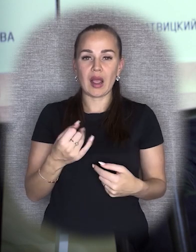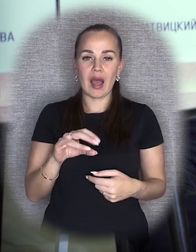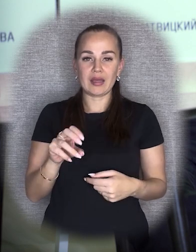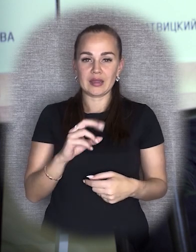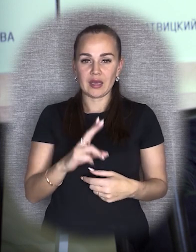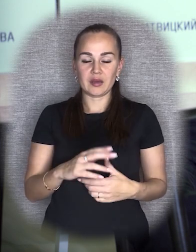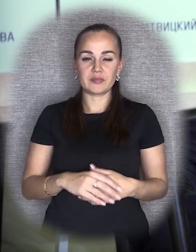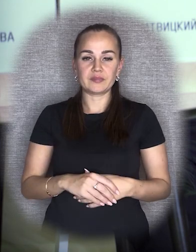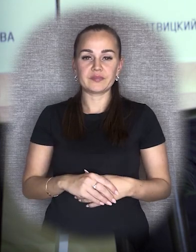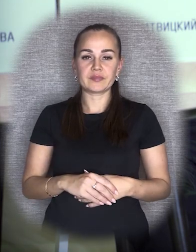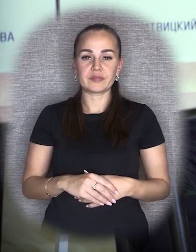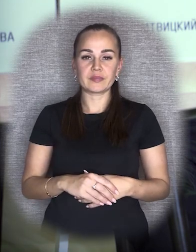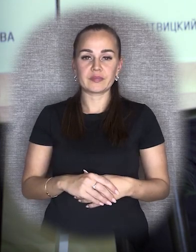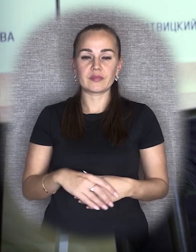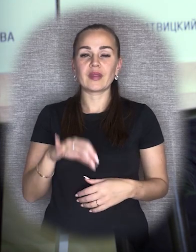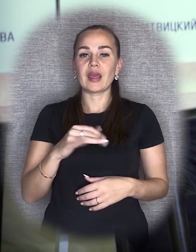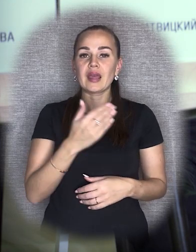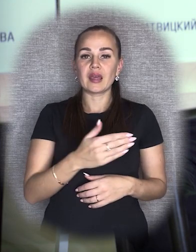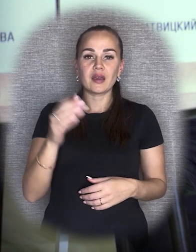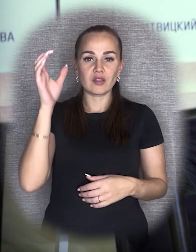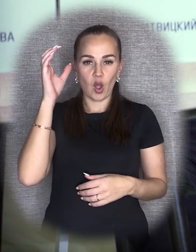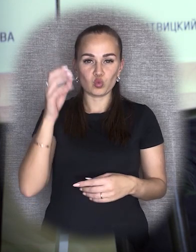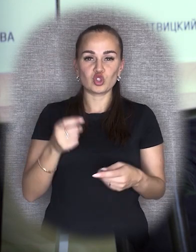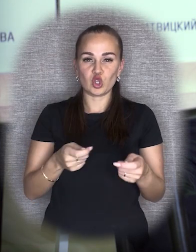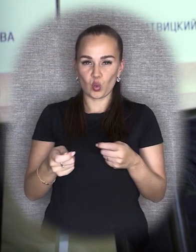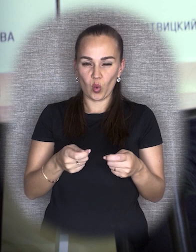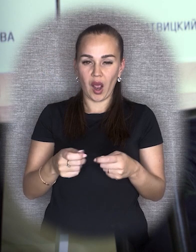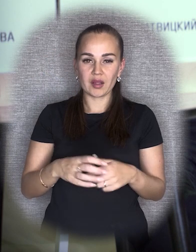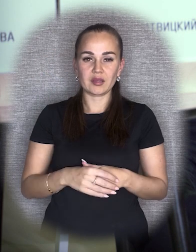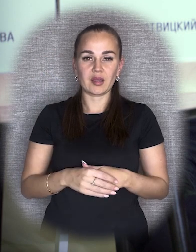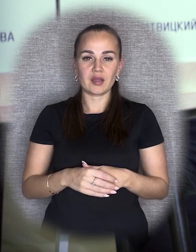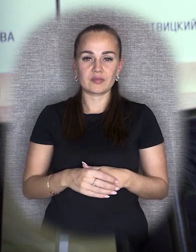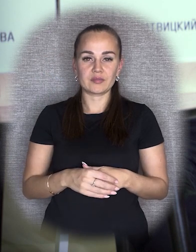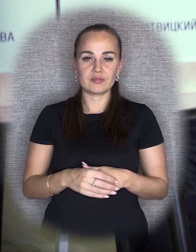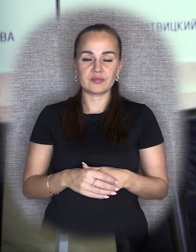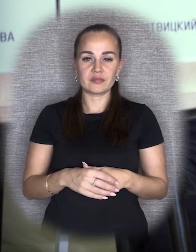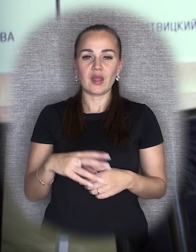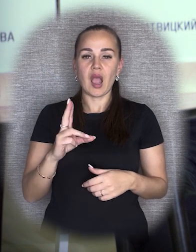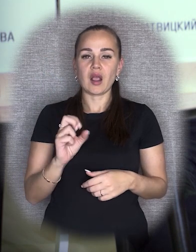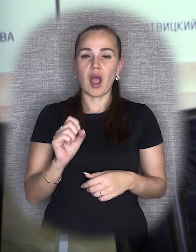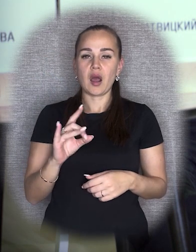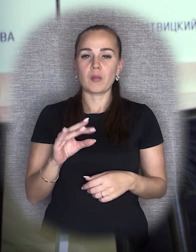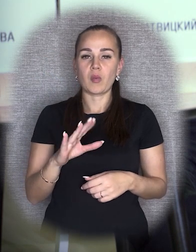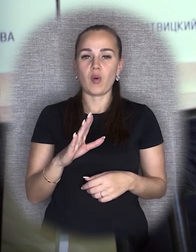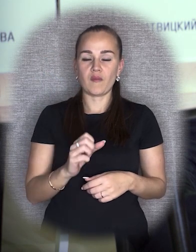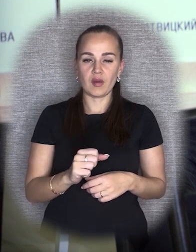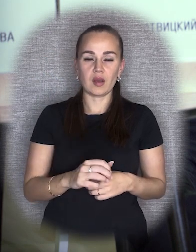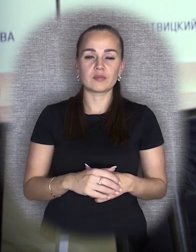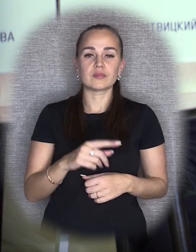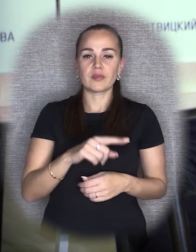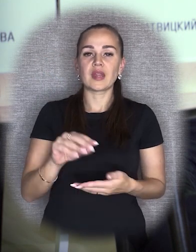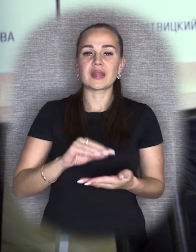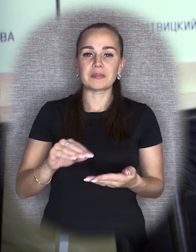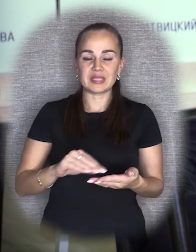И наш научный сокуратор Елена Вениаминовна Карпова, она написала целую статью по